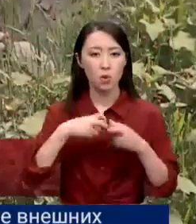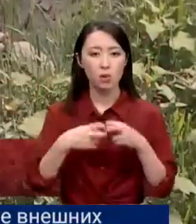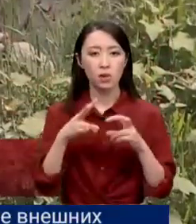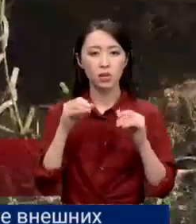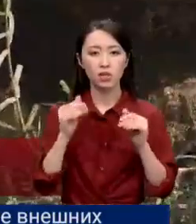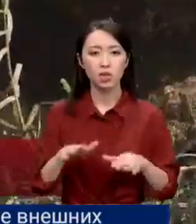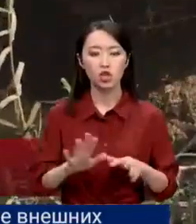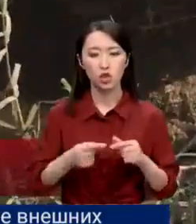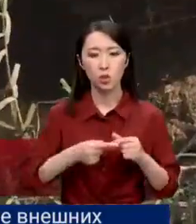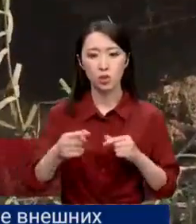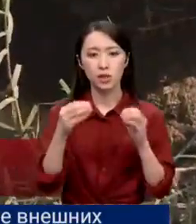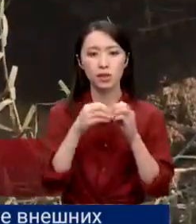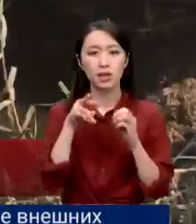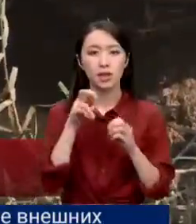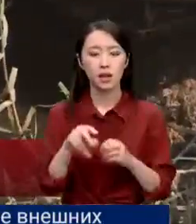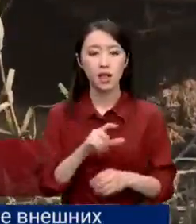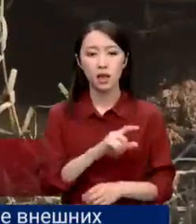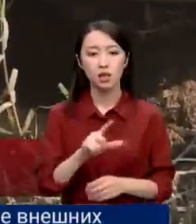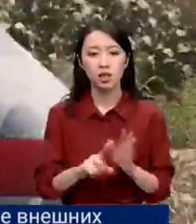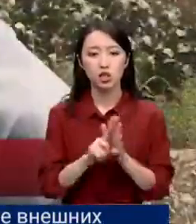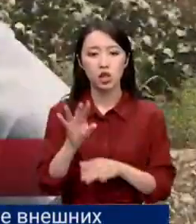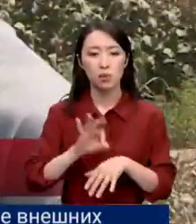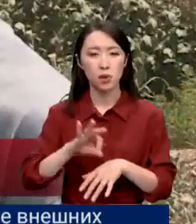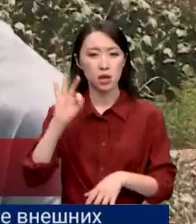протяжении 10 лет. Население стало часто